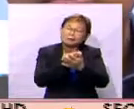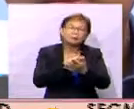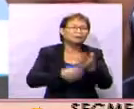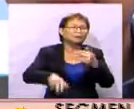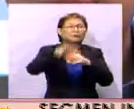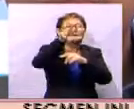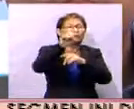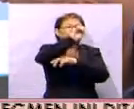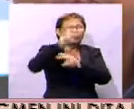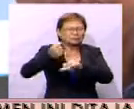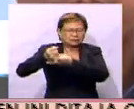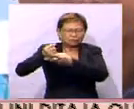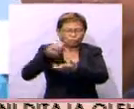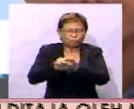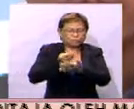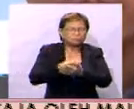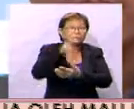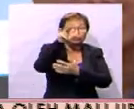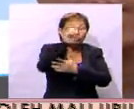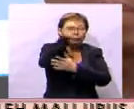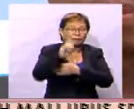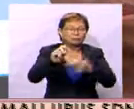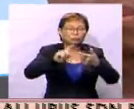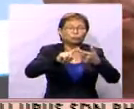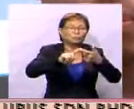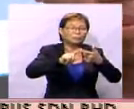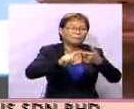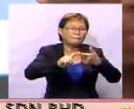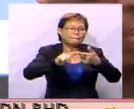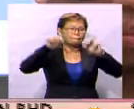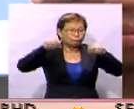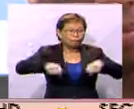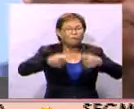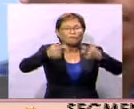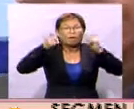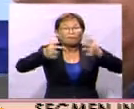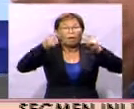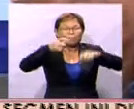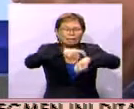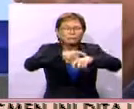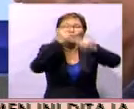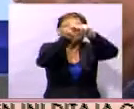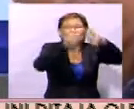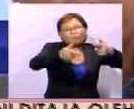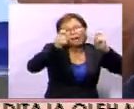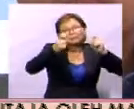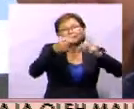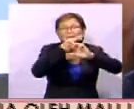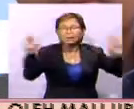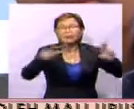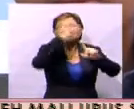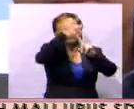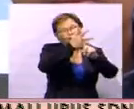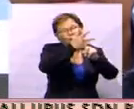dalam 30% dapat kita jimatkan kos dia. Yang kedua boleh mempercepatkan lagi tempoh pembinaan daripada 3 bulan